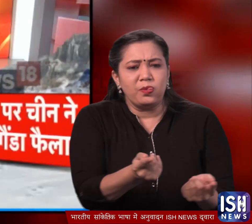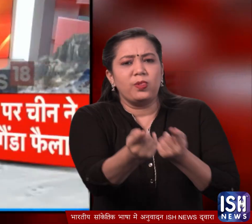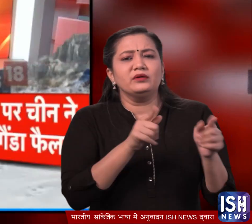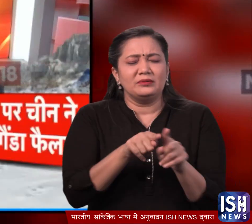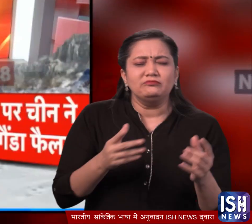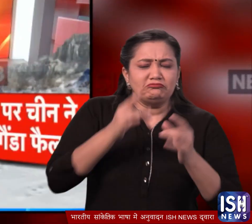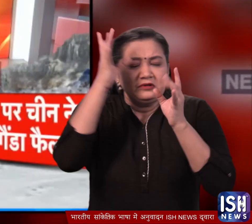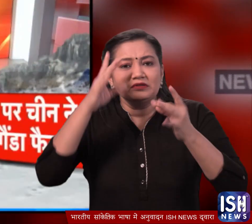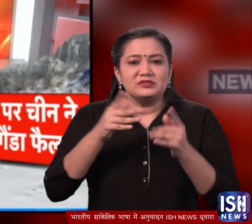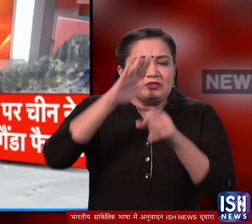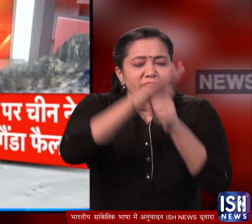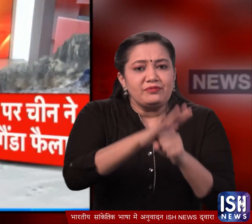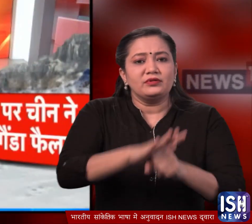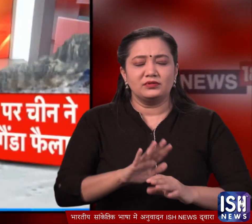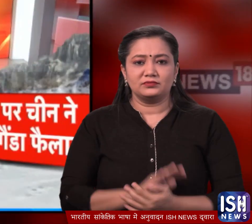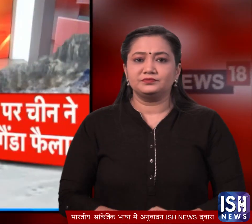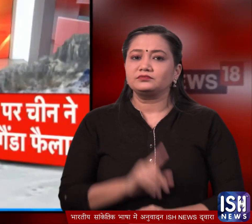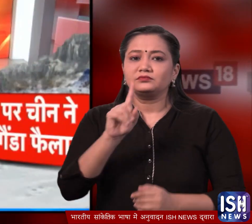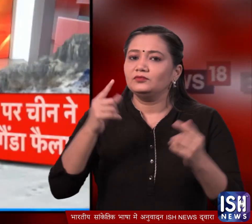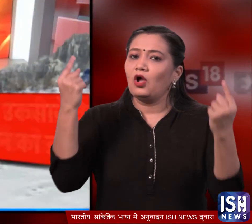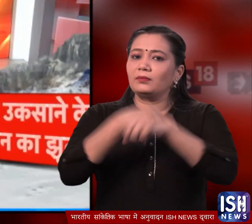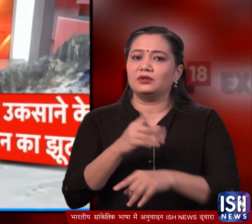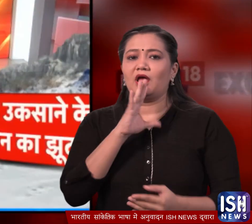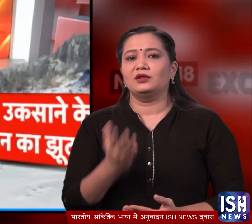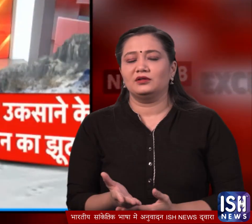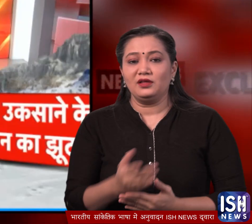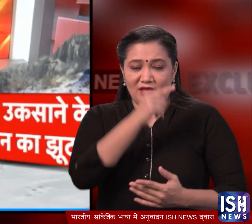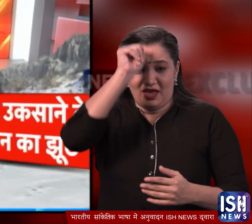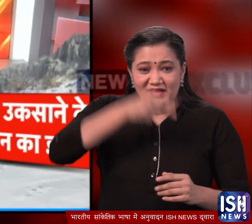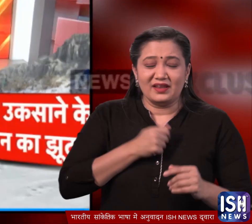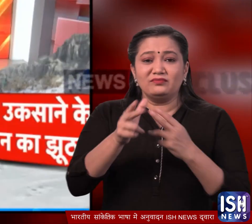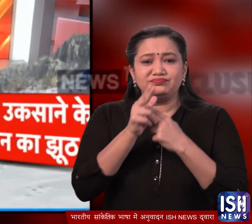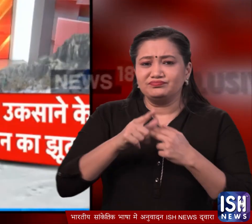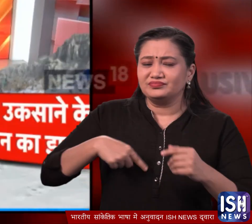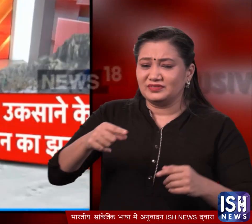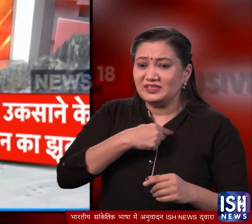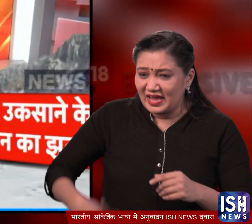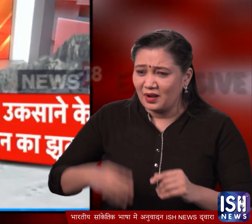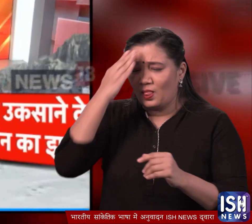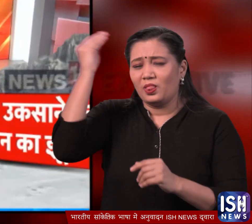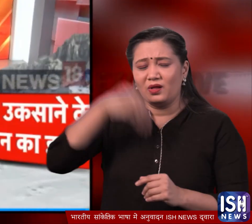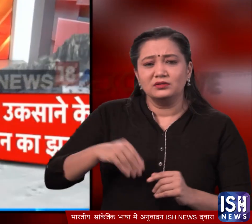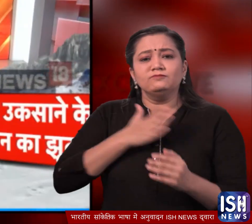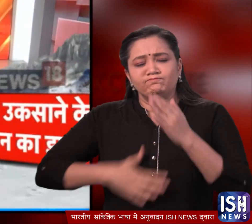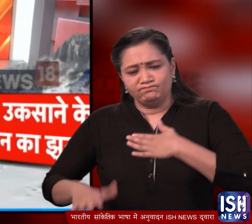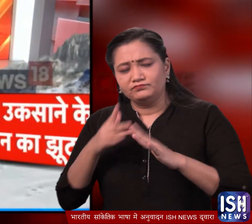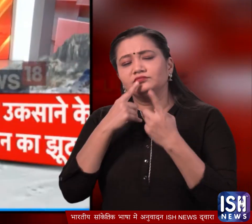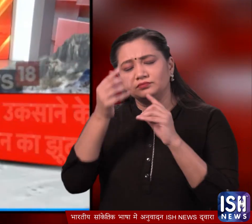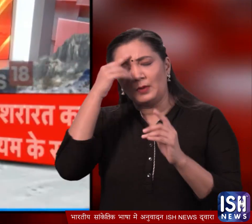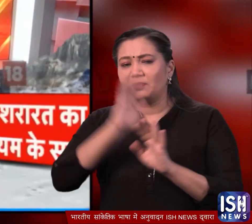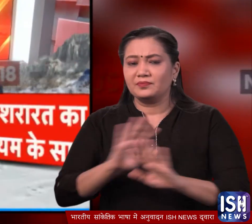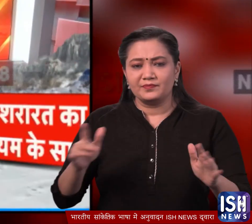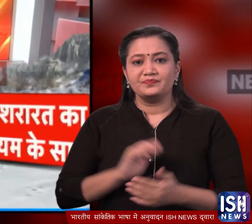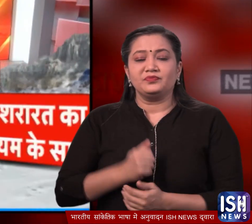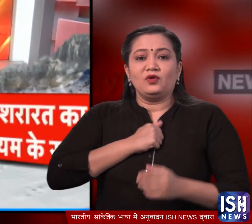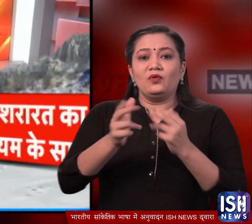की जमीन पर चीन का झंडा लहरा रहा है। ये कोशिश इसलिए थी ताकि भारतीय फौज को उकसाया जा सके या फिर दबाव बनाया जा सके, लेकिन हुआ इसके बिल्कुल